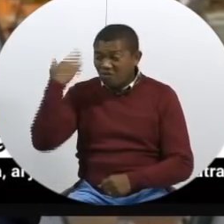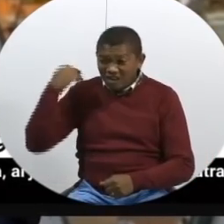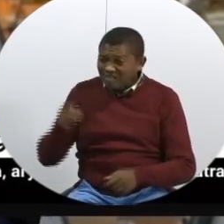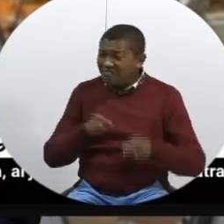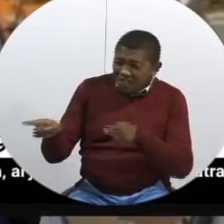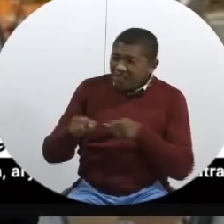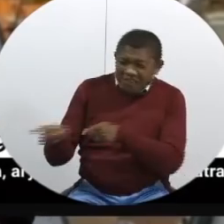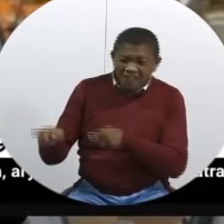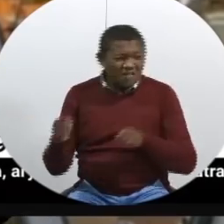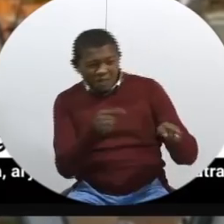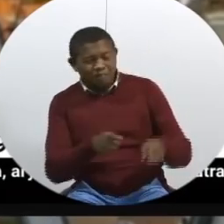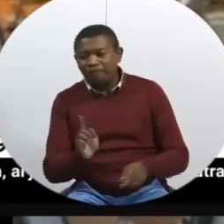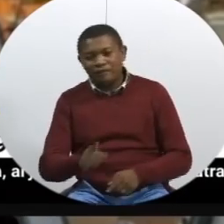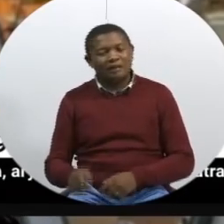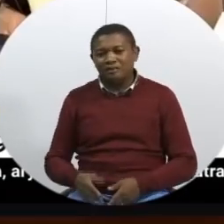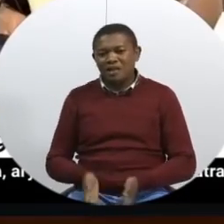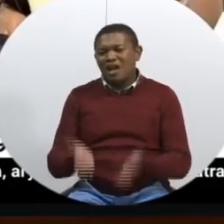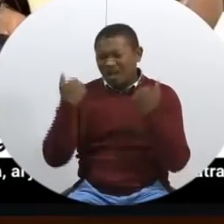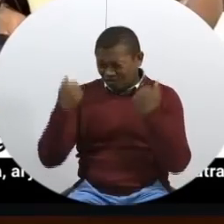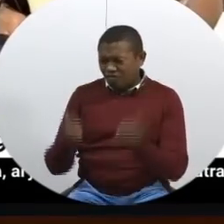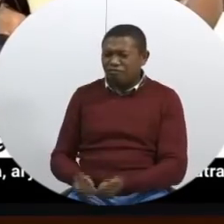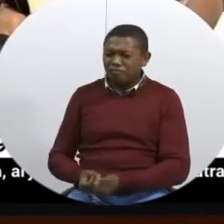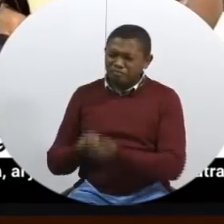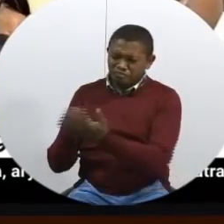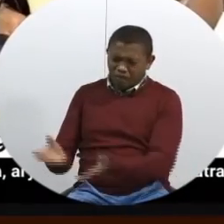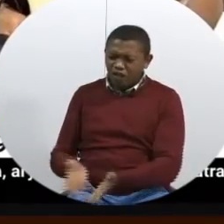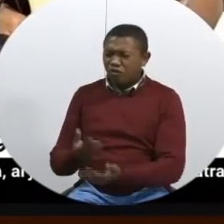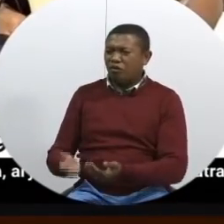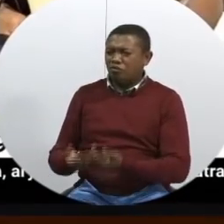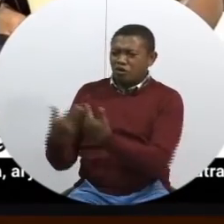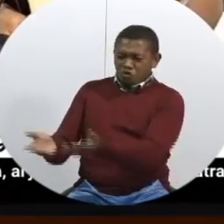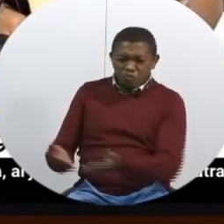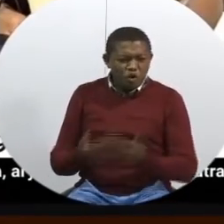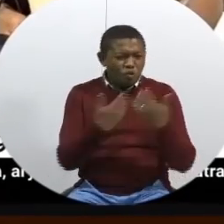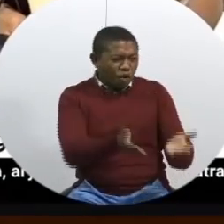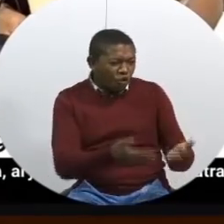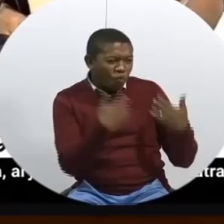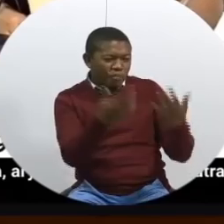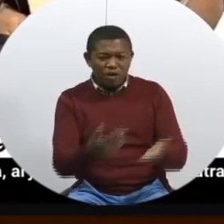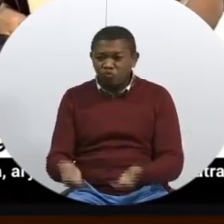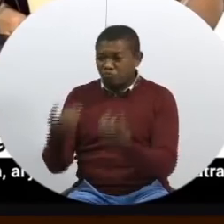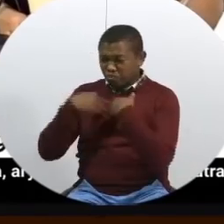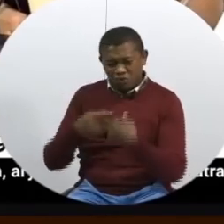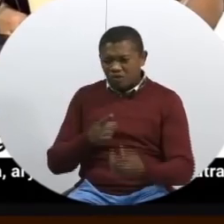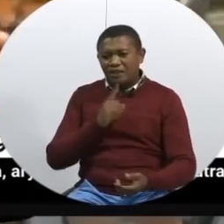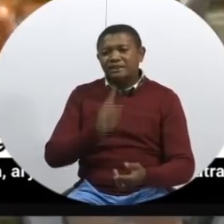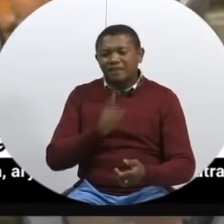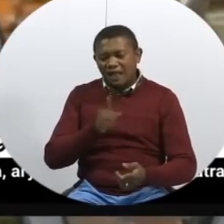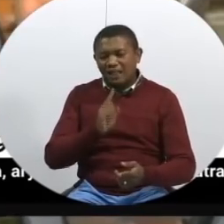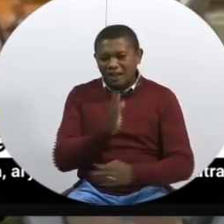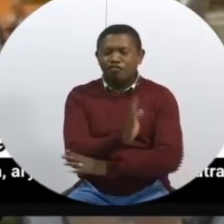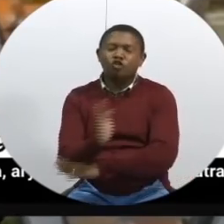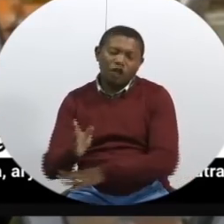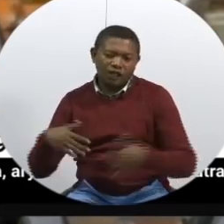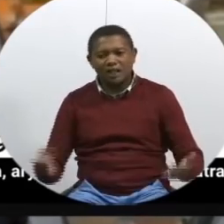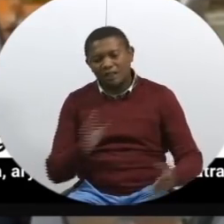fankasitrahana mandefasa encouragement an'ireo olona reo fa tsy hitsikera fotsiny zay ny teneniko hoe raha lah ny